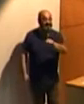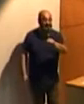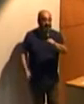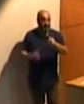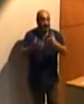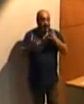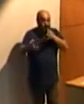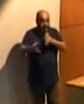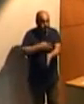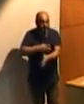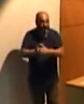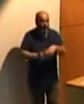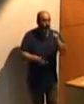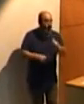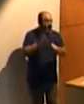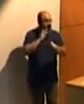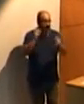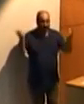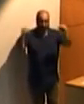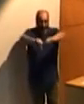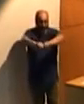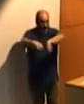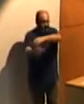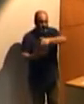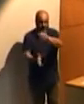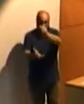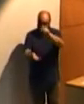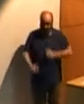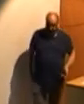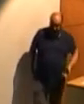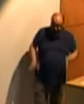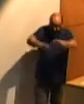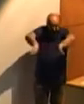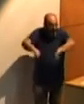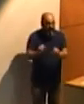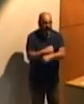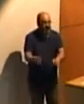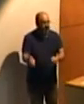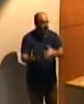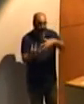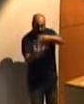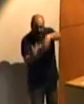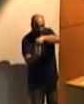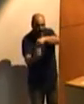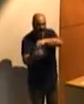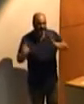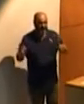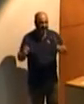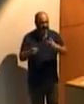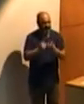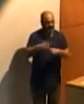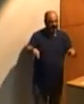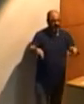une fois que ce qui est mélangé et mélanger ça fait quelque chose d'autre et ce année les deux éléments de se re distingue plus ainsi donc